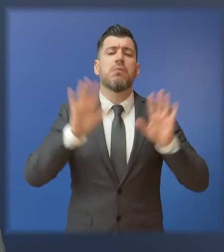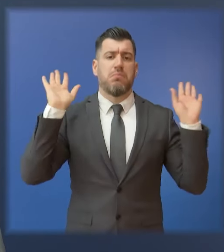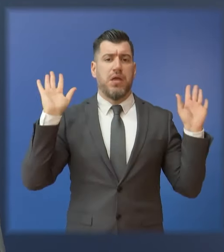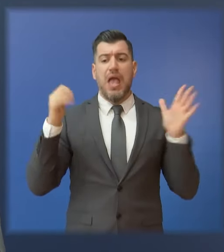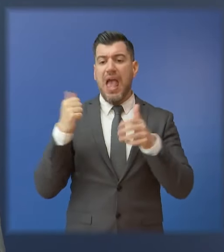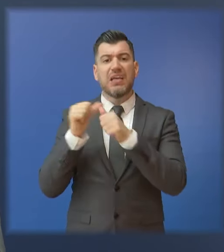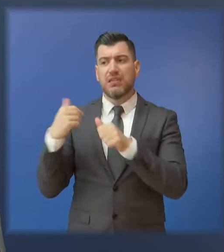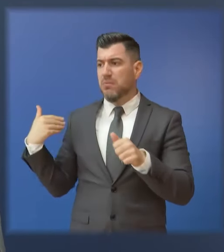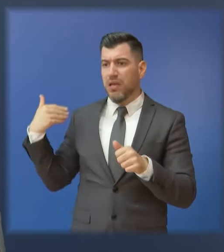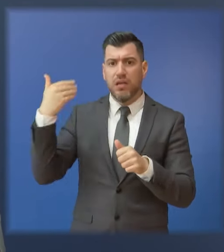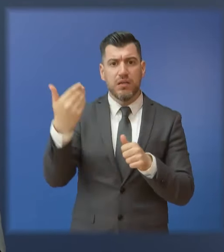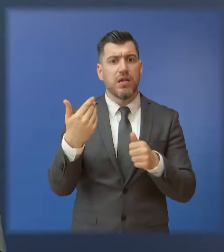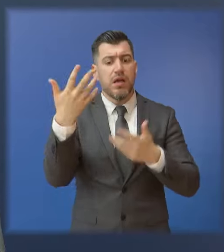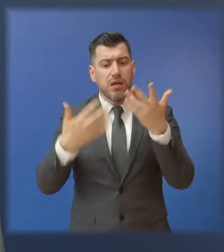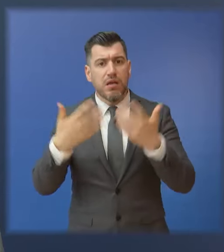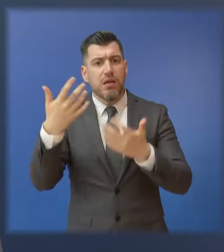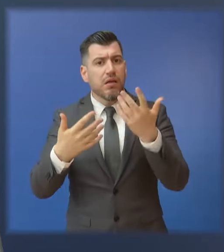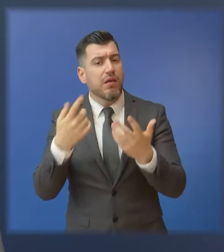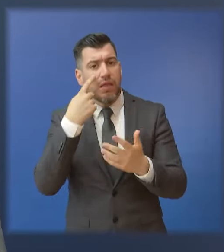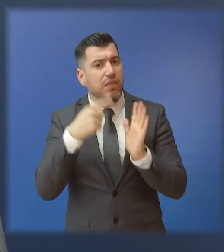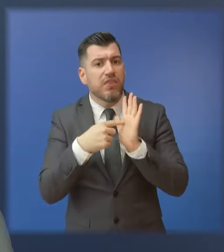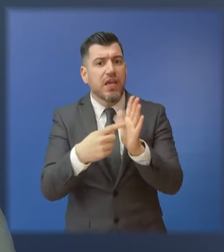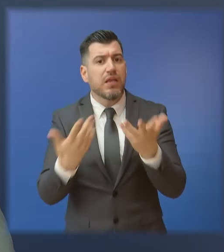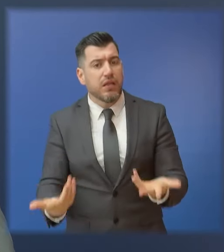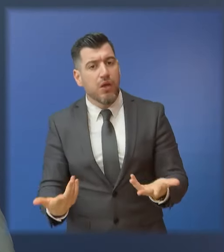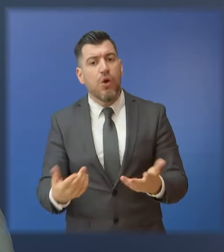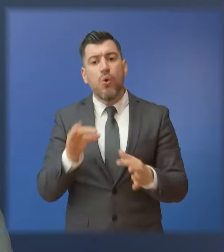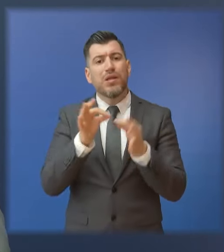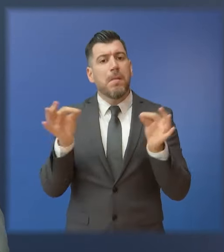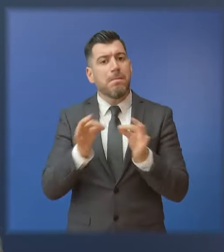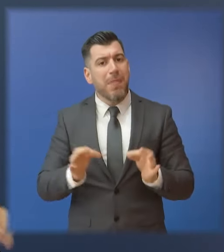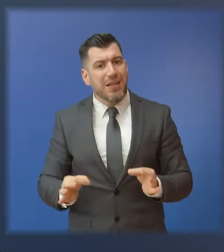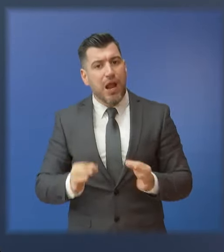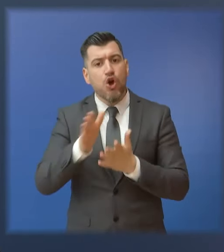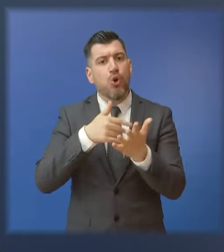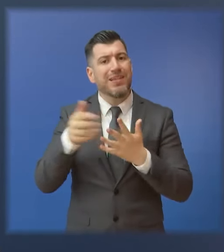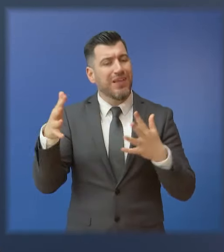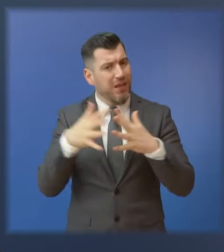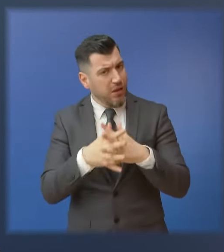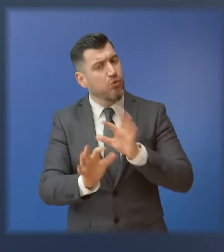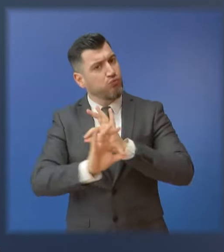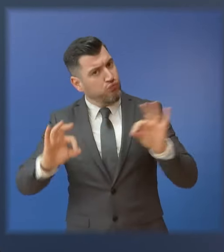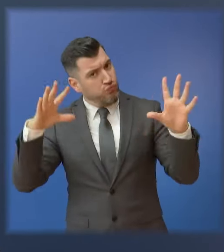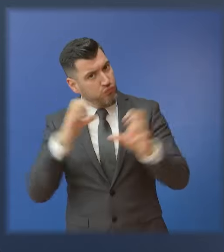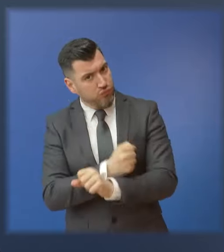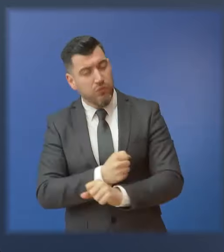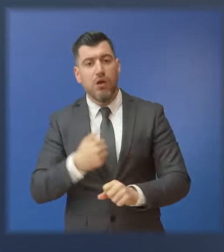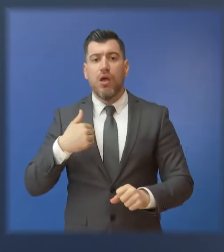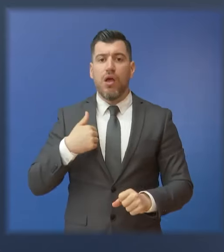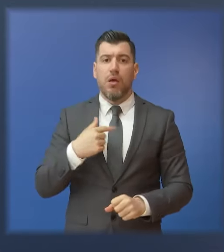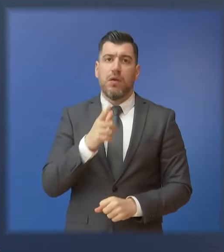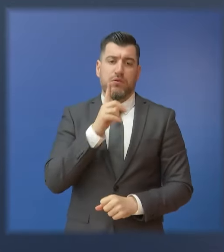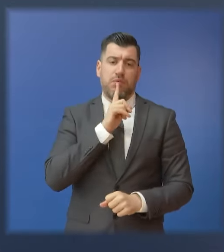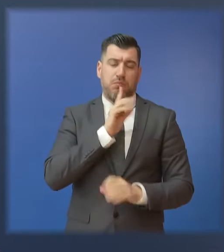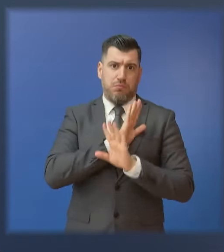δείχνουν ότι το μέτρο αυτό έχει πετύχει έχουμε επιστρέψει στα προκρίσεις επίπεδα δεν εφησυχάζουμε και συνεχίζουμε να παρακολουθούμε και καθημερινά